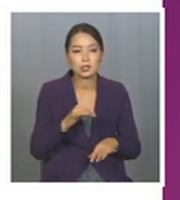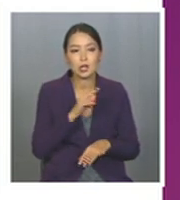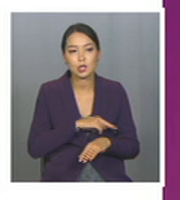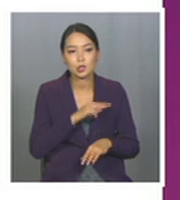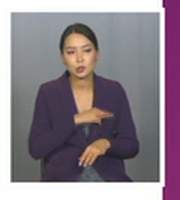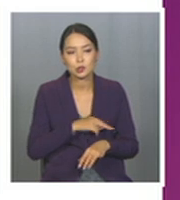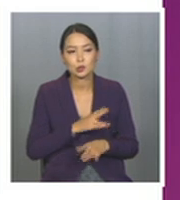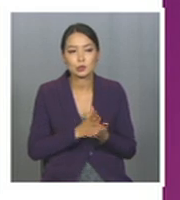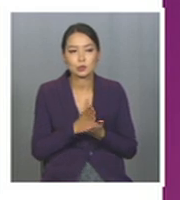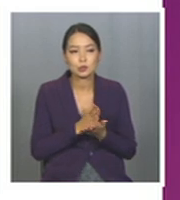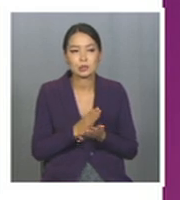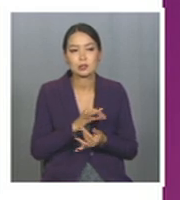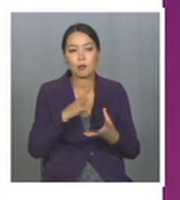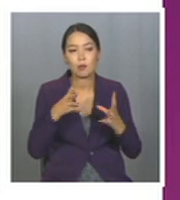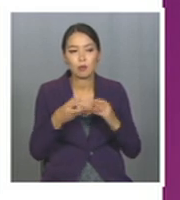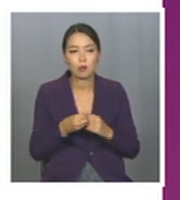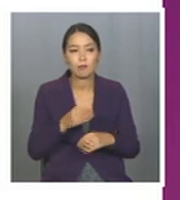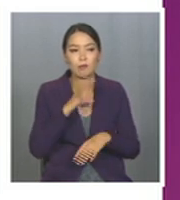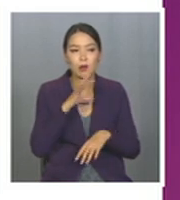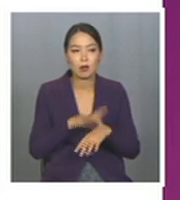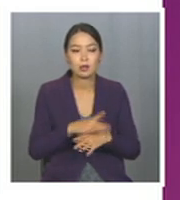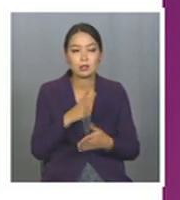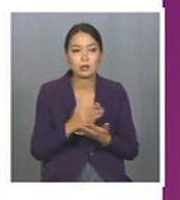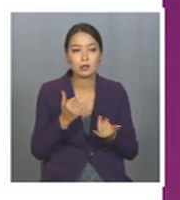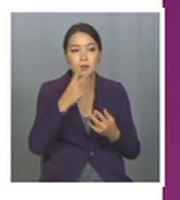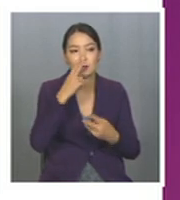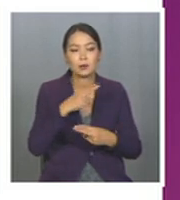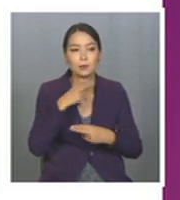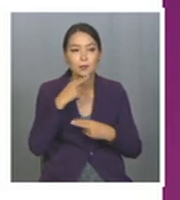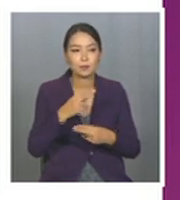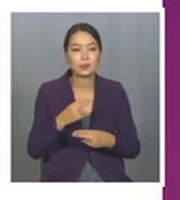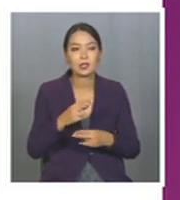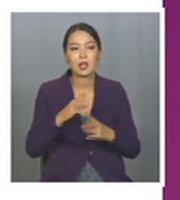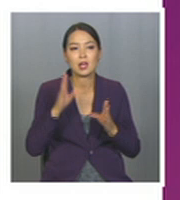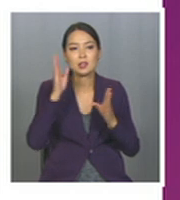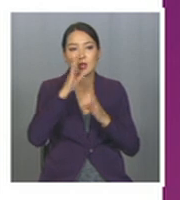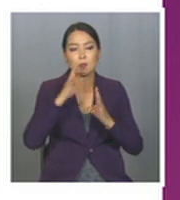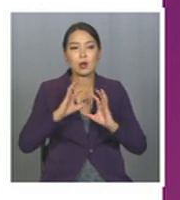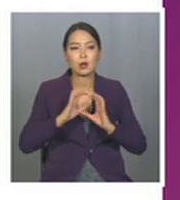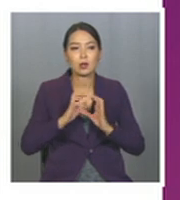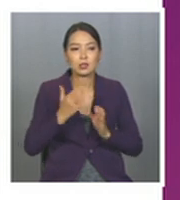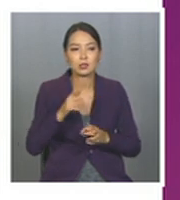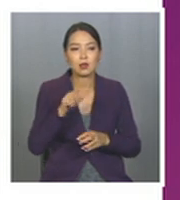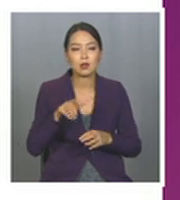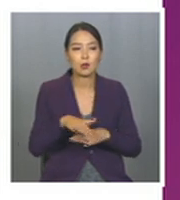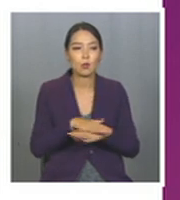кеңістіктік фактор жатады. Өзіміз қарастырып отырған табиғи географиялық орта дегеніміз адамзат өмір